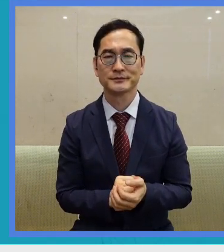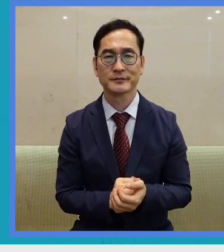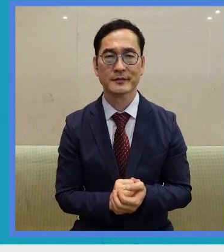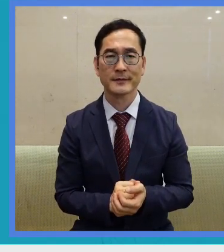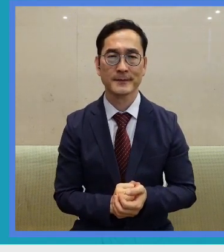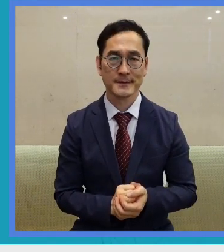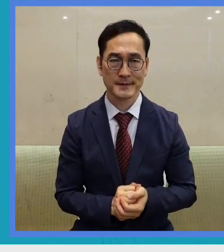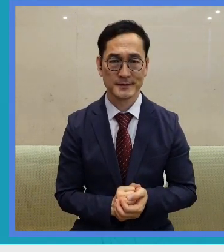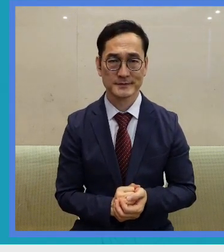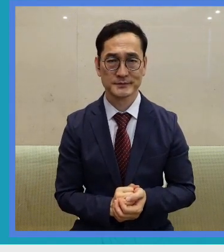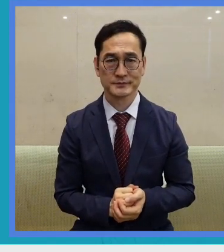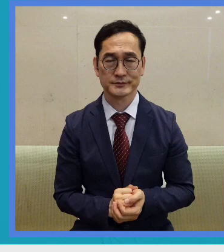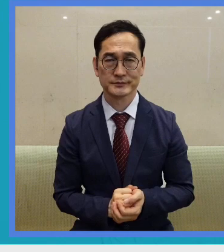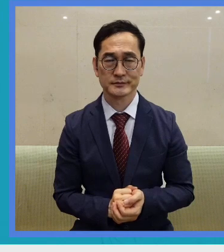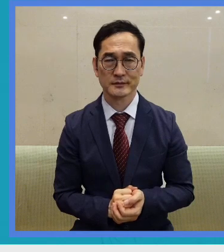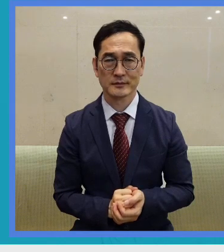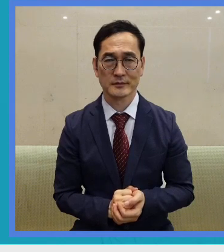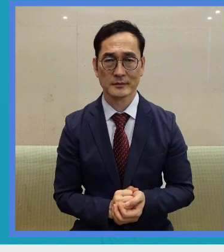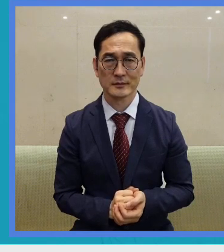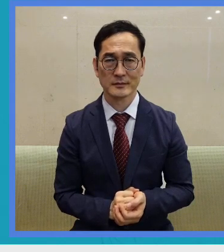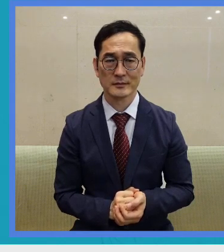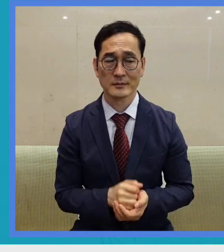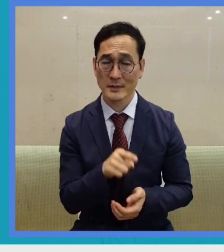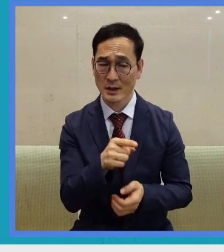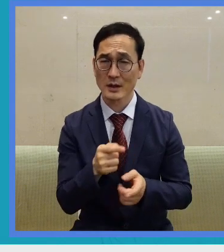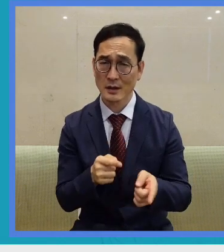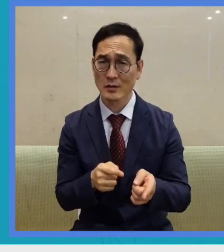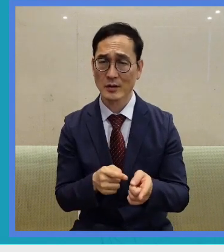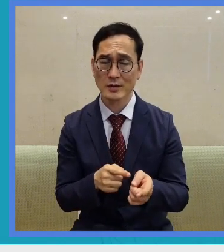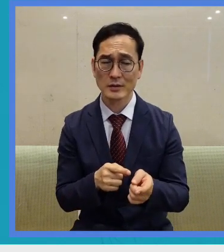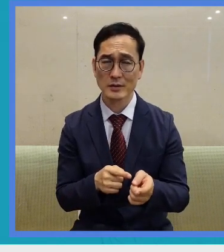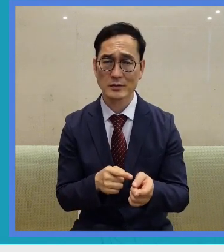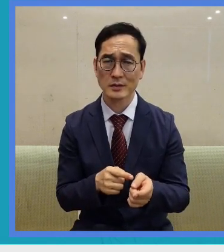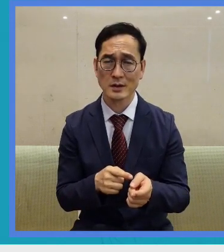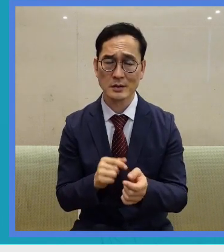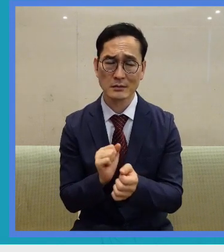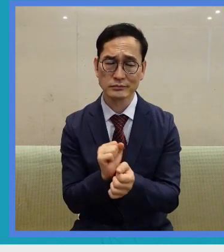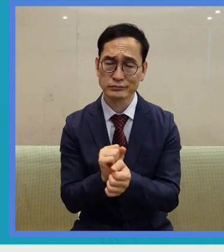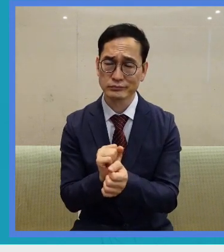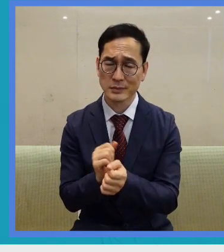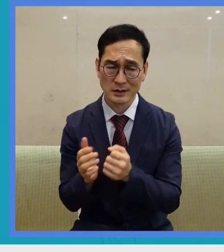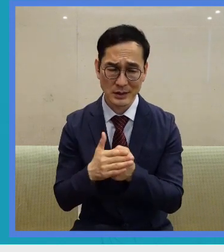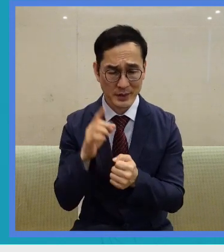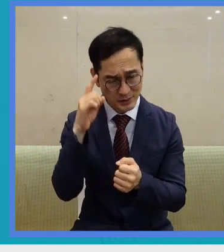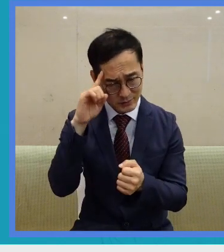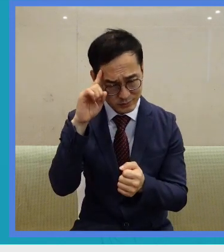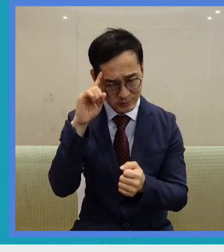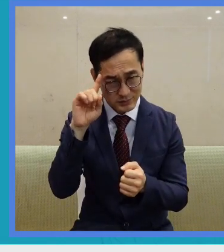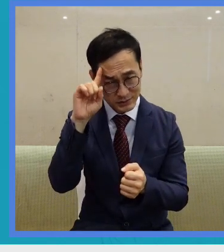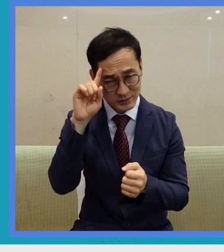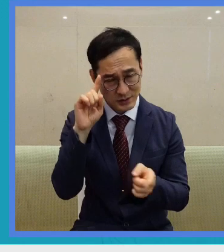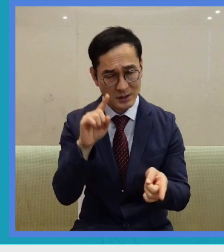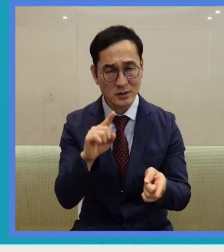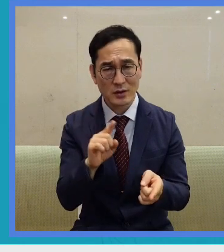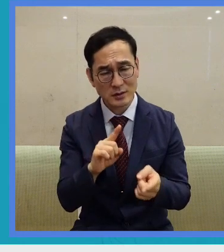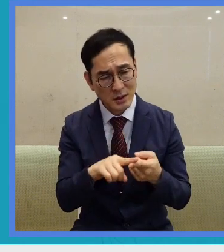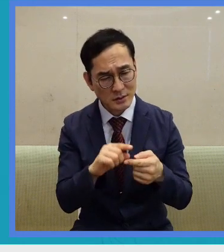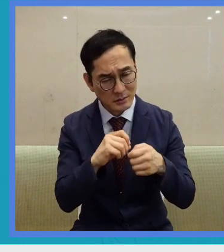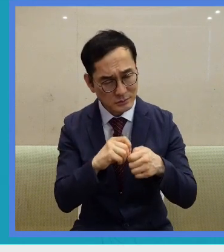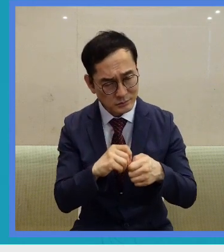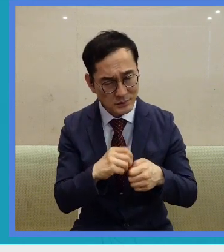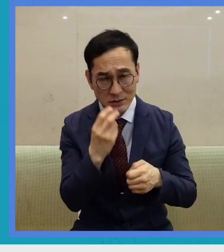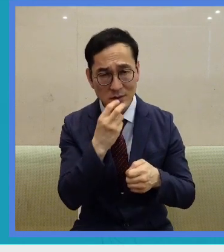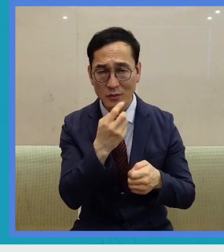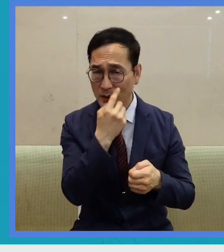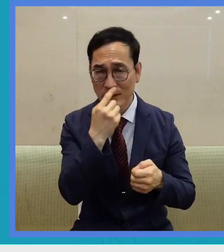영향을 받았다라고 하는 그 실증적 근거들은 사실 좀 더 부족한 편이었습니다. 또한 이 아이들 같은 경우에 사회적 격리를